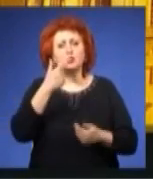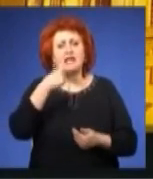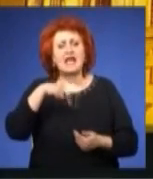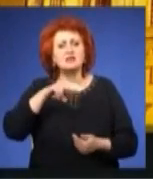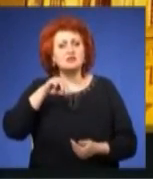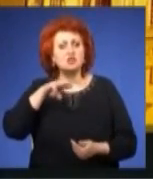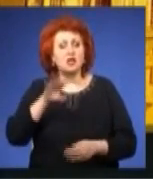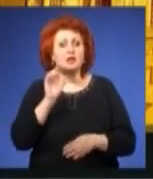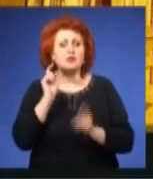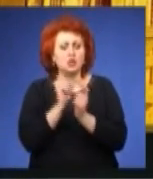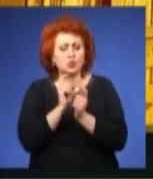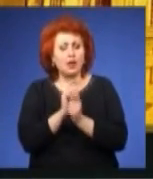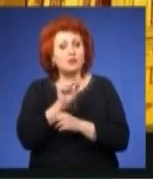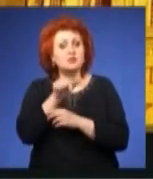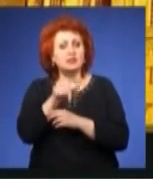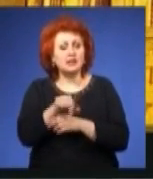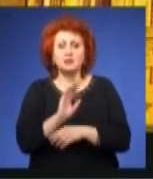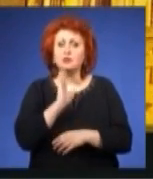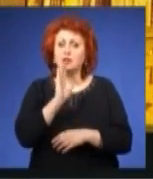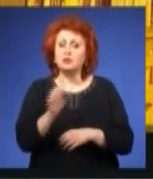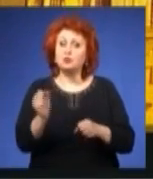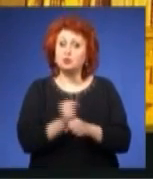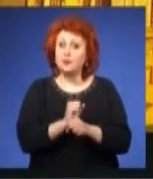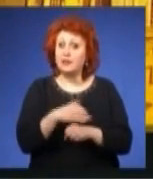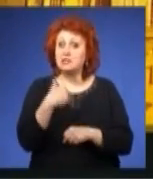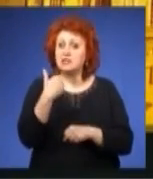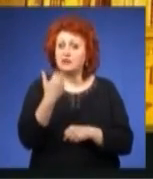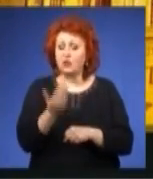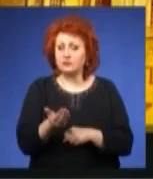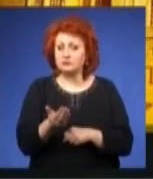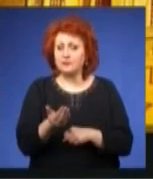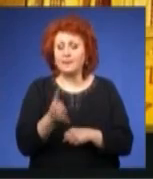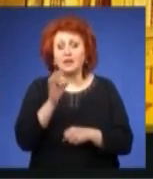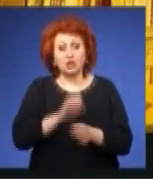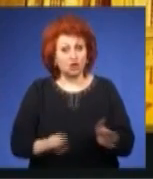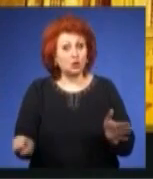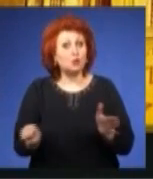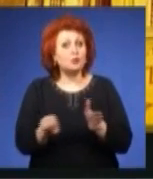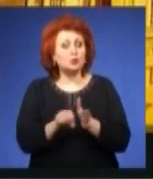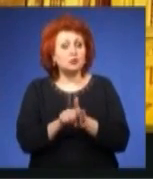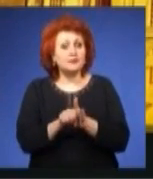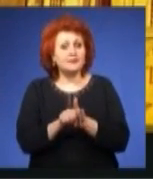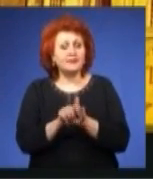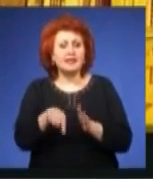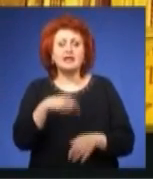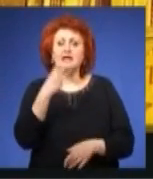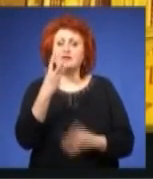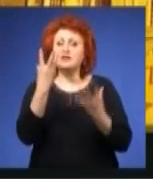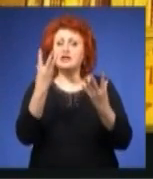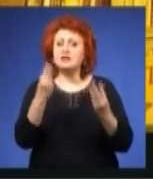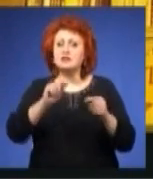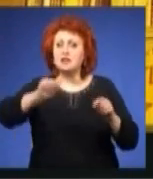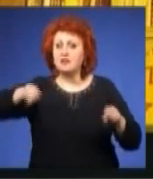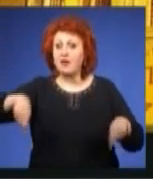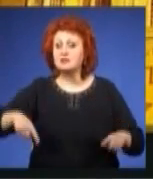Его язычникам, и поругаются над Ним, и будут бить Его, и оплюют Его, и убьют Его». И в третий